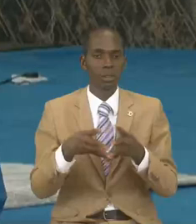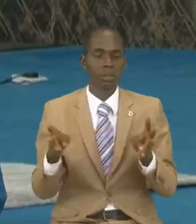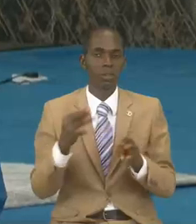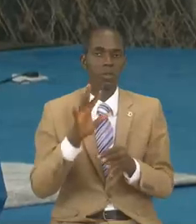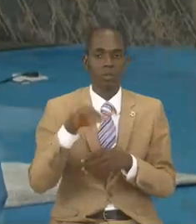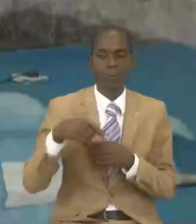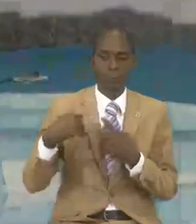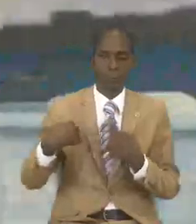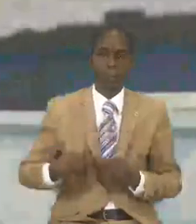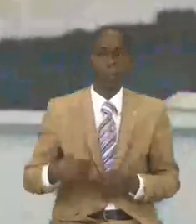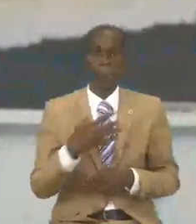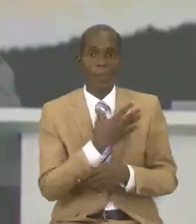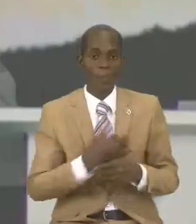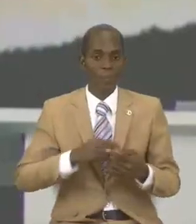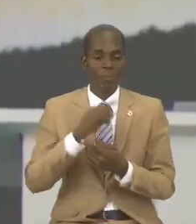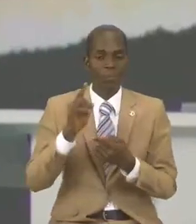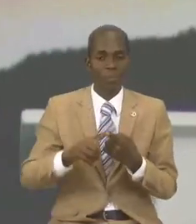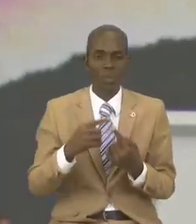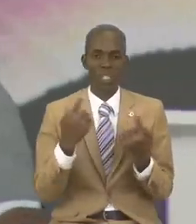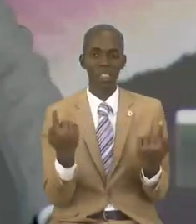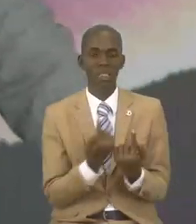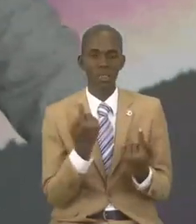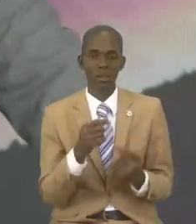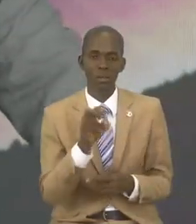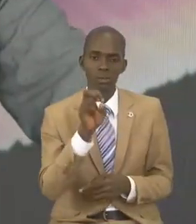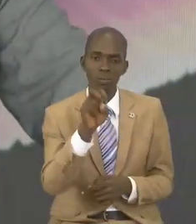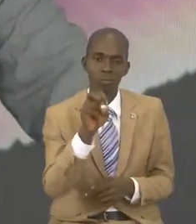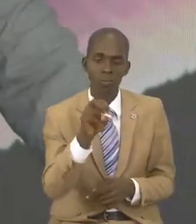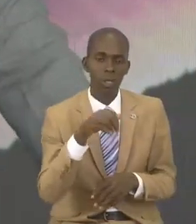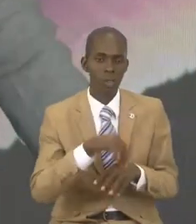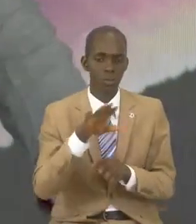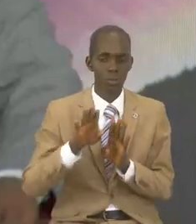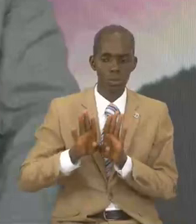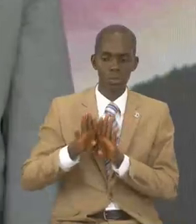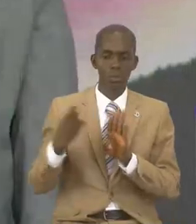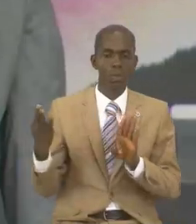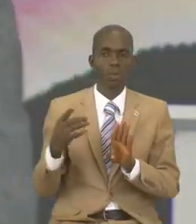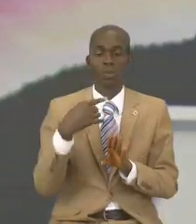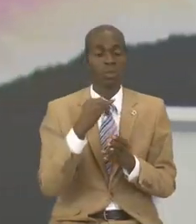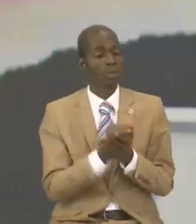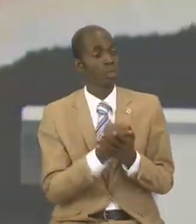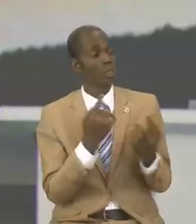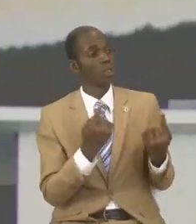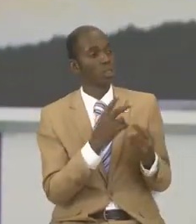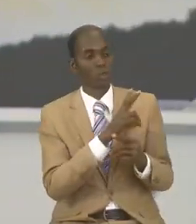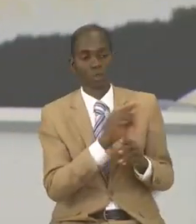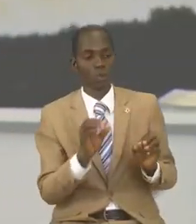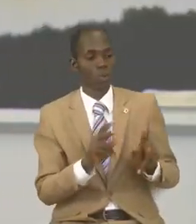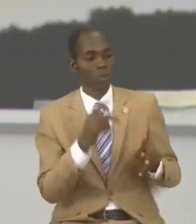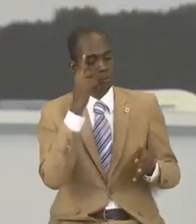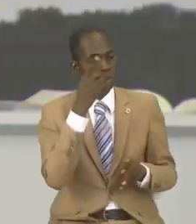du plus profond de votre cœur. Et quand le péché frappe à la porte, tu n'auras pas de place.